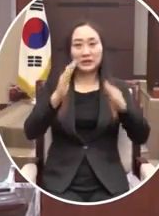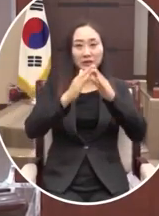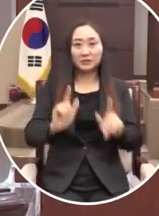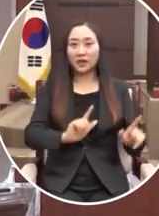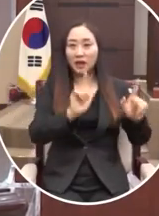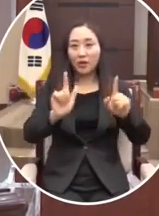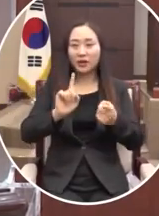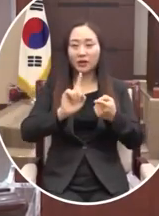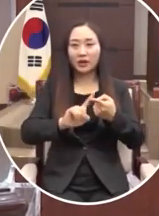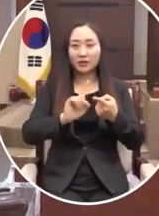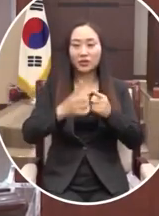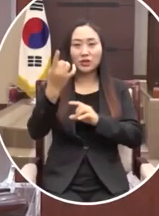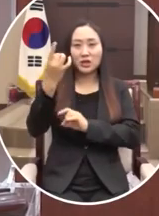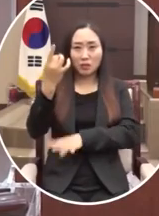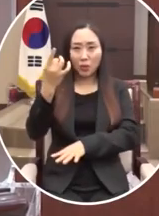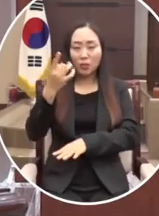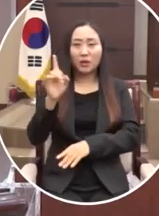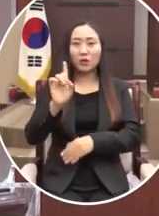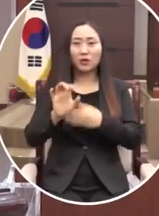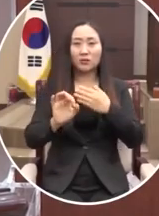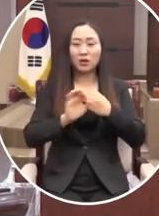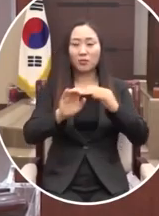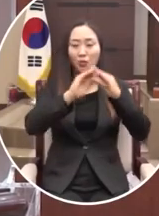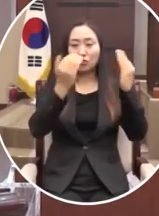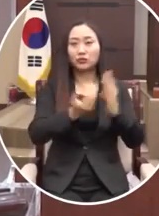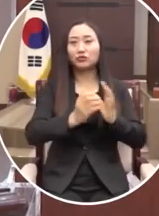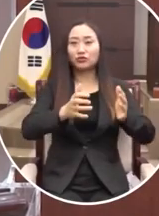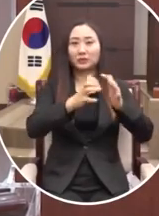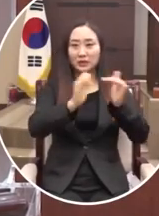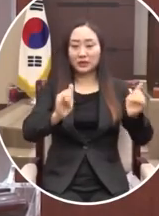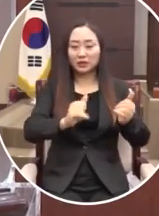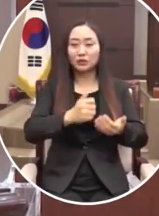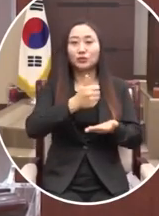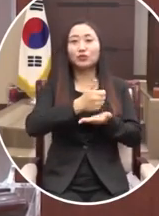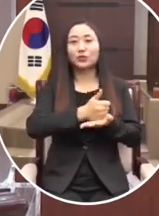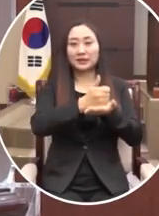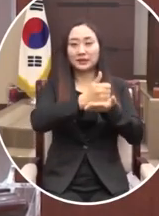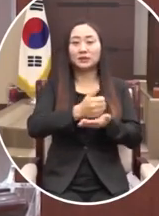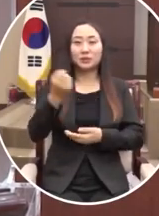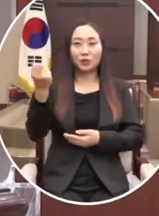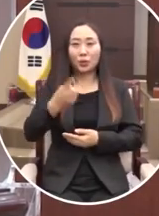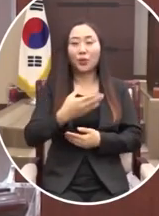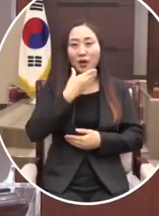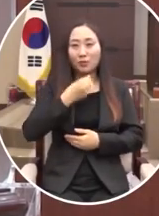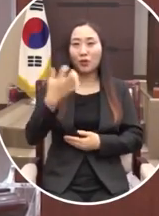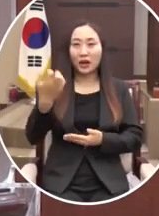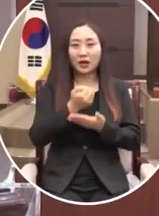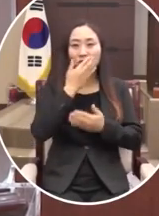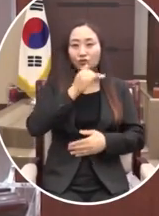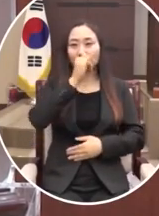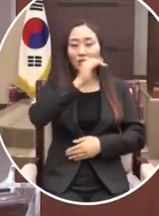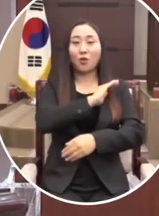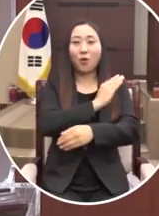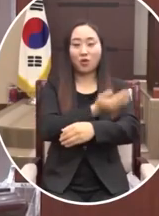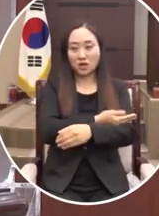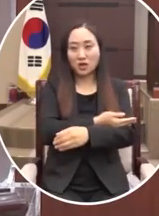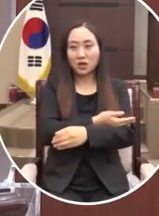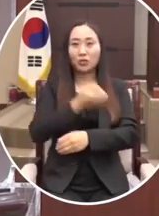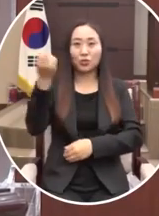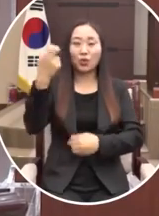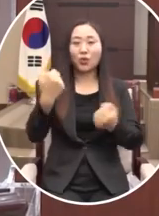생활에 있어서 대전제는 모든 국민은 인간으로서의 존엄과 가치, 행복을 추구할 권리,